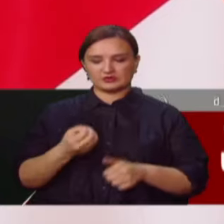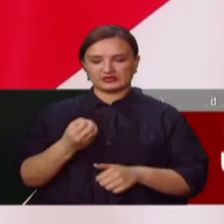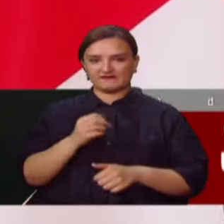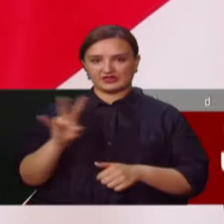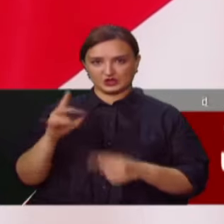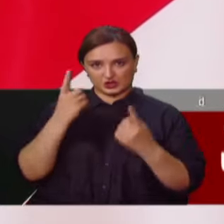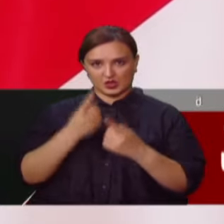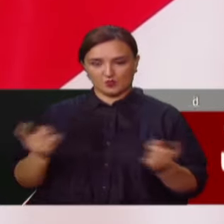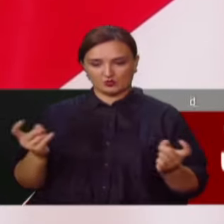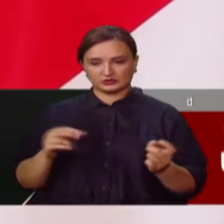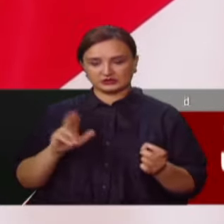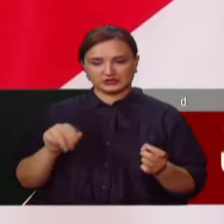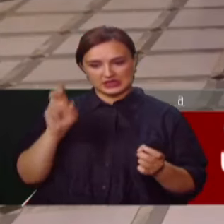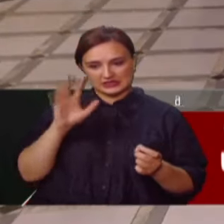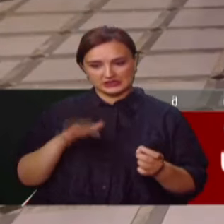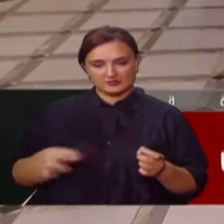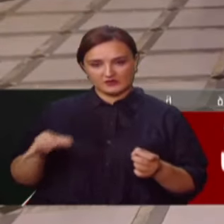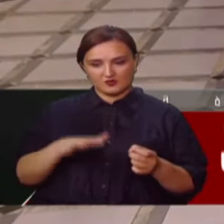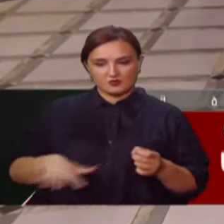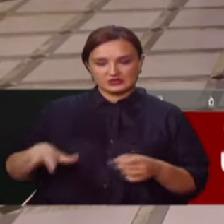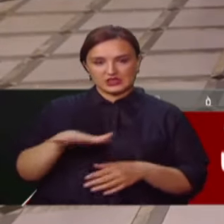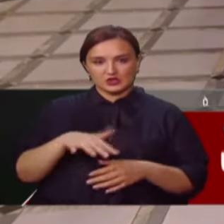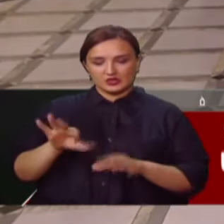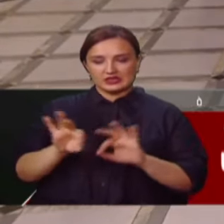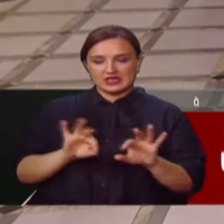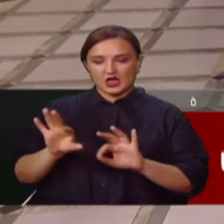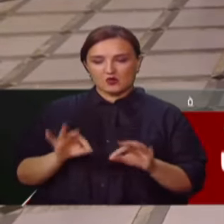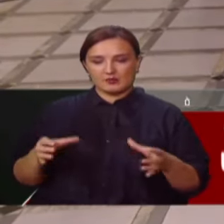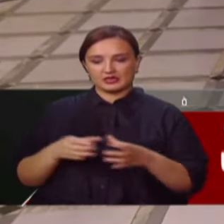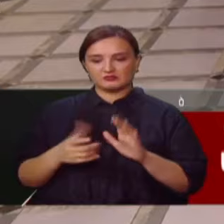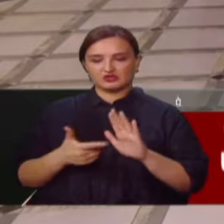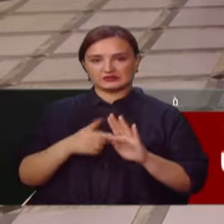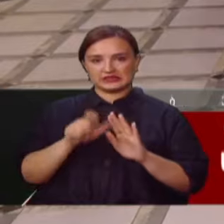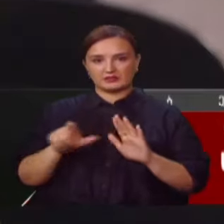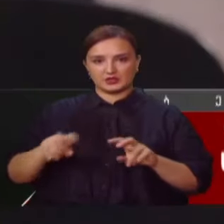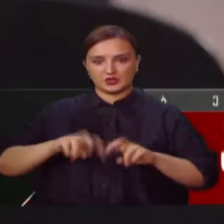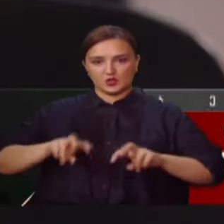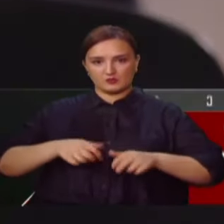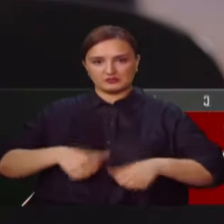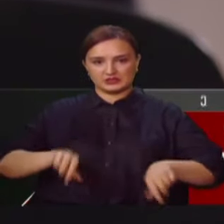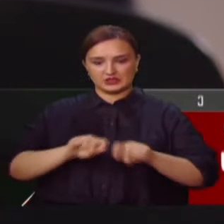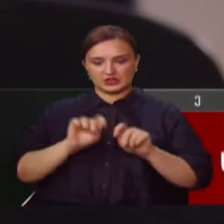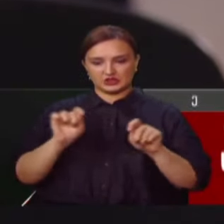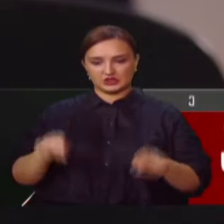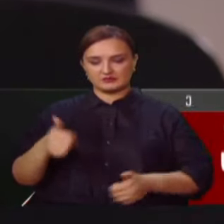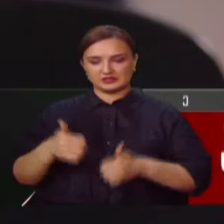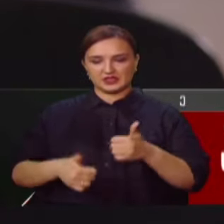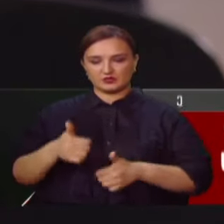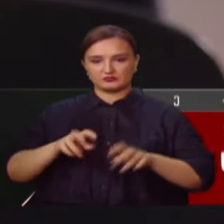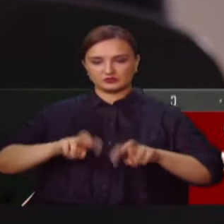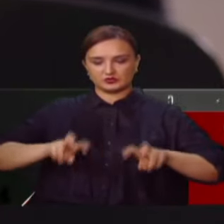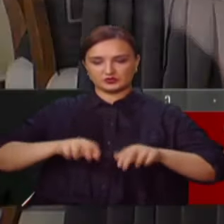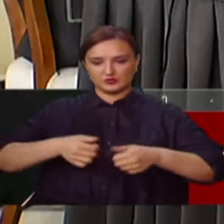ივნისში გამოაცხადა და არასამთავრობო სექტორისგან დაკომპლექტებული შვიდკაციანი კომისია შექმნა. საკონკურსო